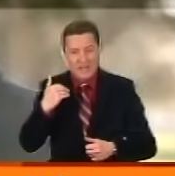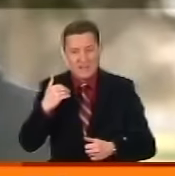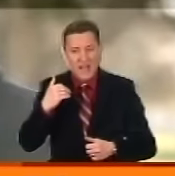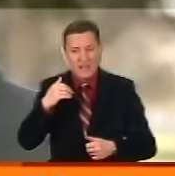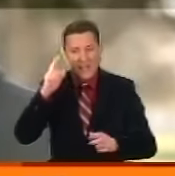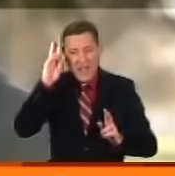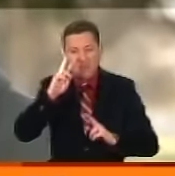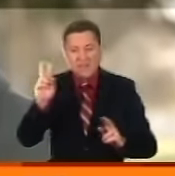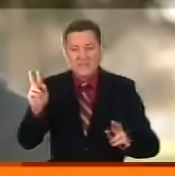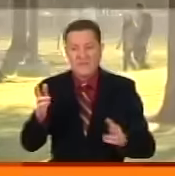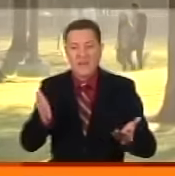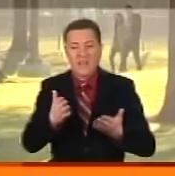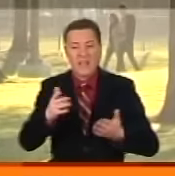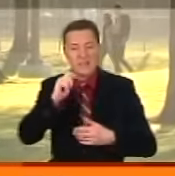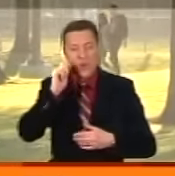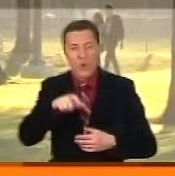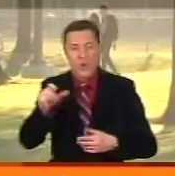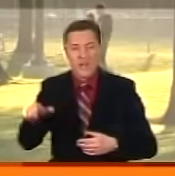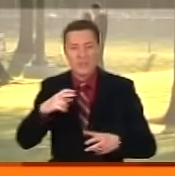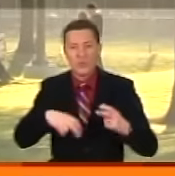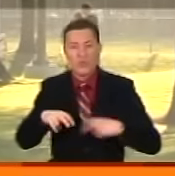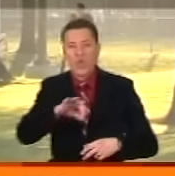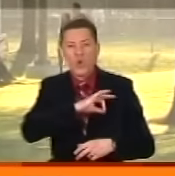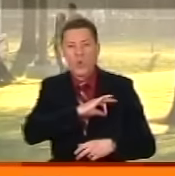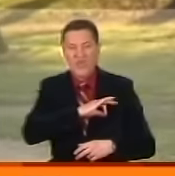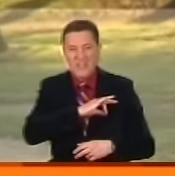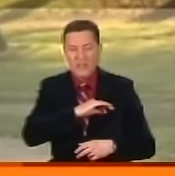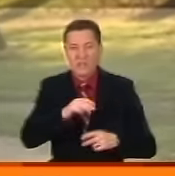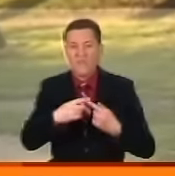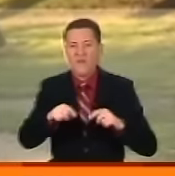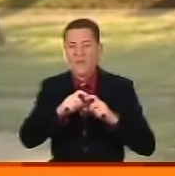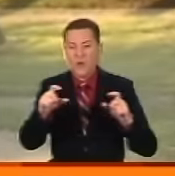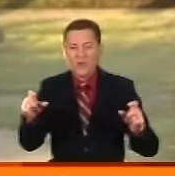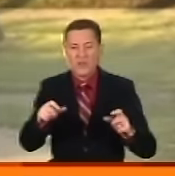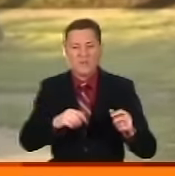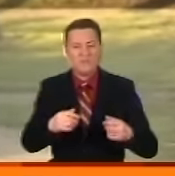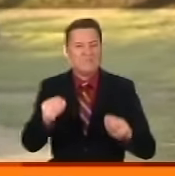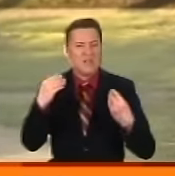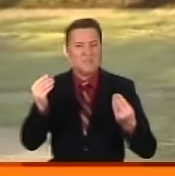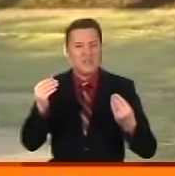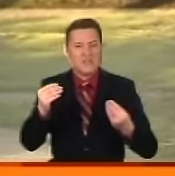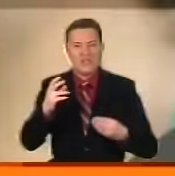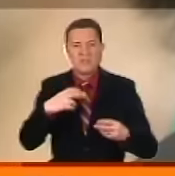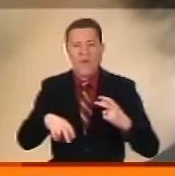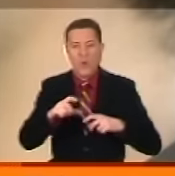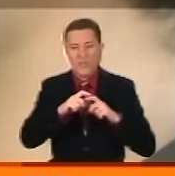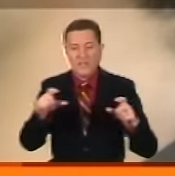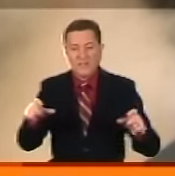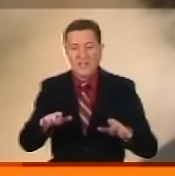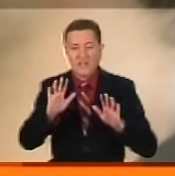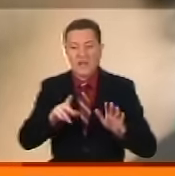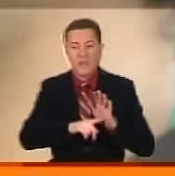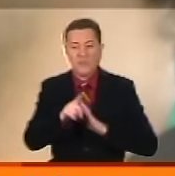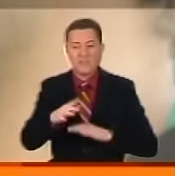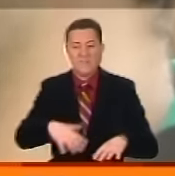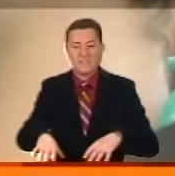знав якихось місцевих українців. Студент юридичного факультету одного з найпрестижніших університетів Каліфорнії. Щойно почався Майдан,